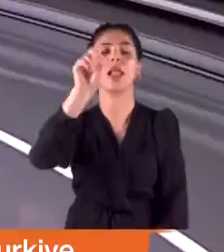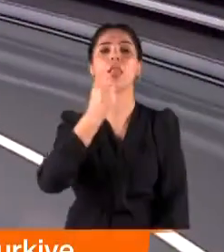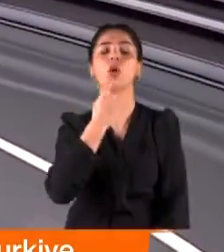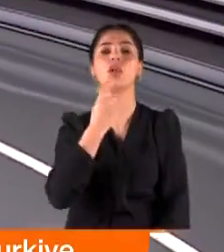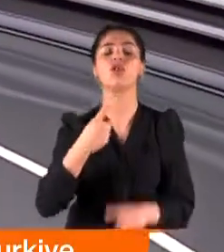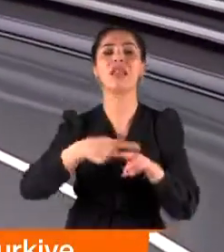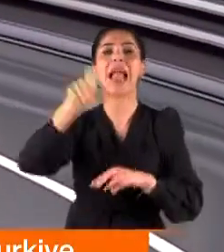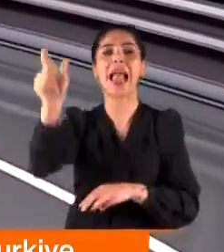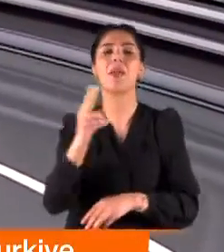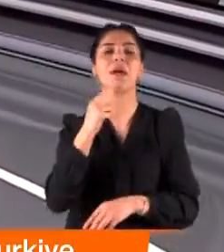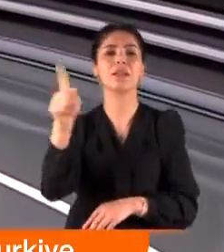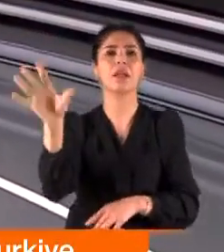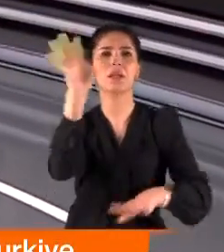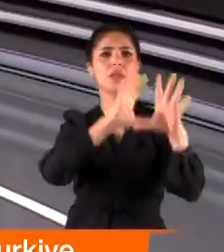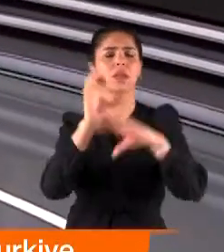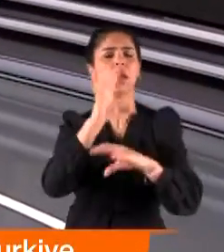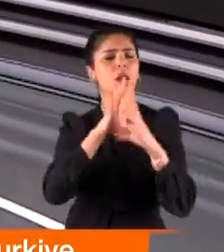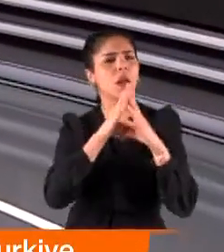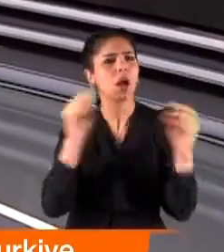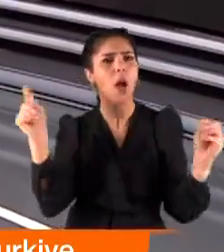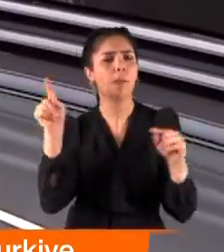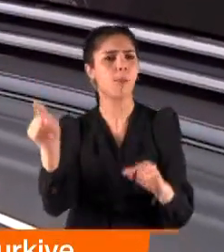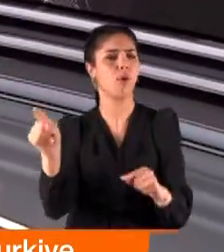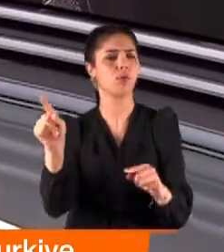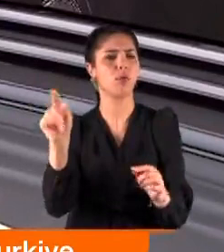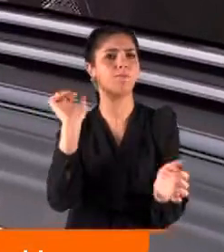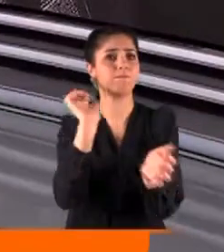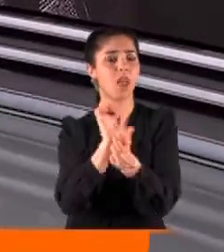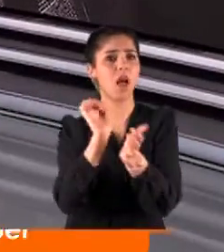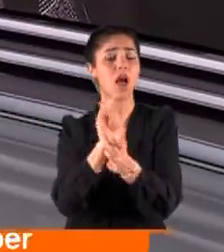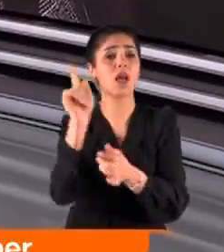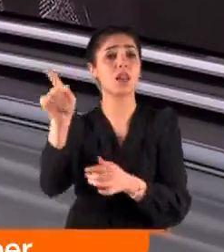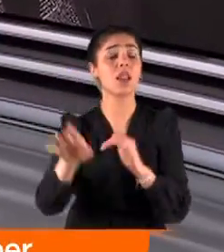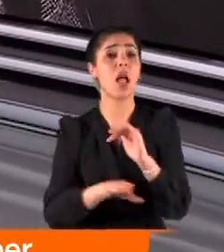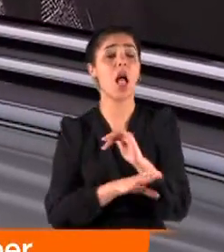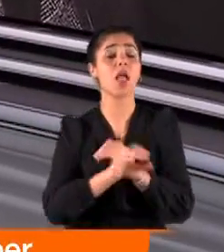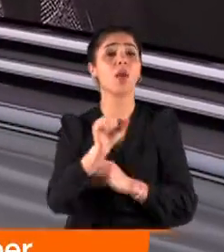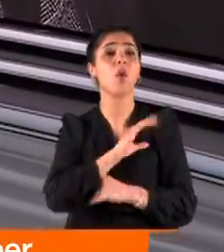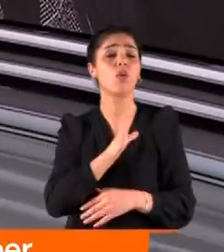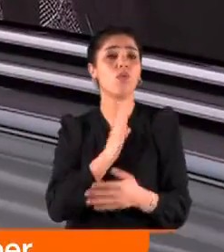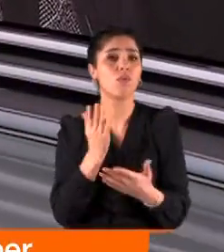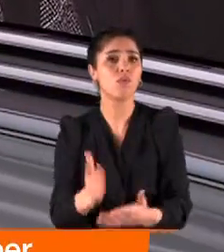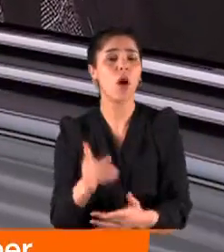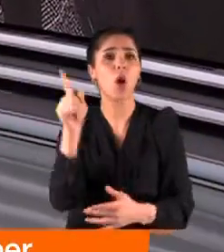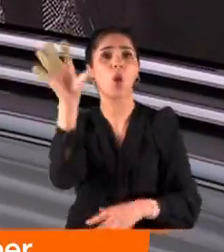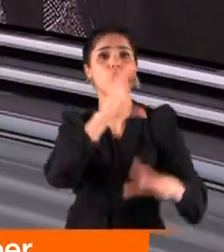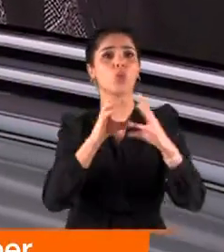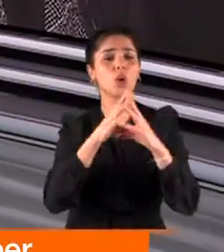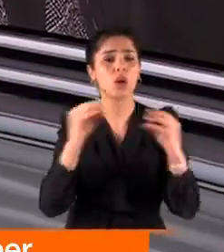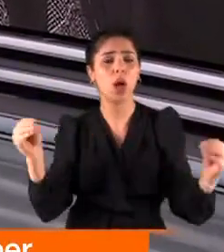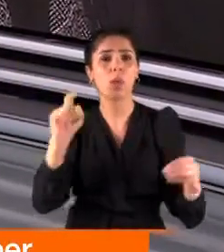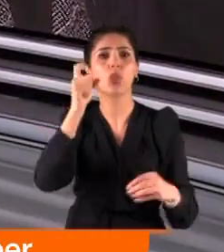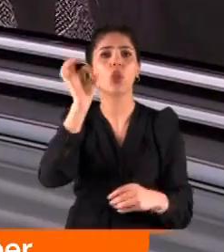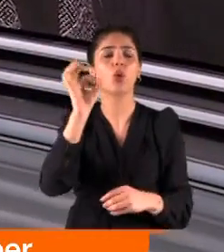59 yaşındaki Elmas Kılıcı esrarengiz bir şekilde ortadan kayboldu ve ailesi artık hayatından endişe ediyor. Çünkü o sır